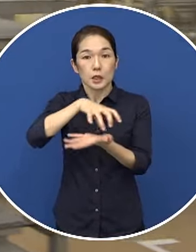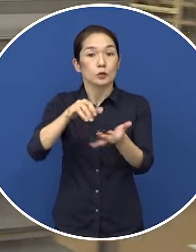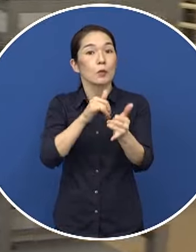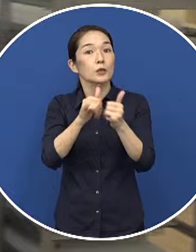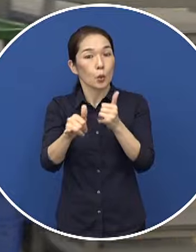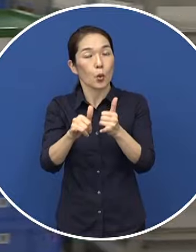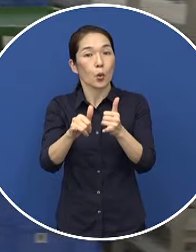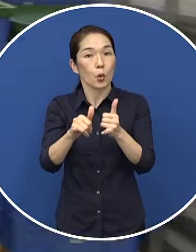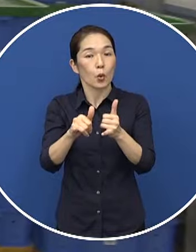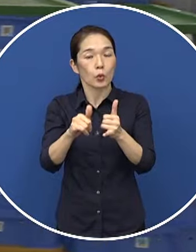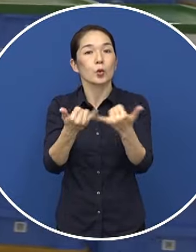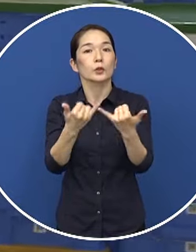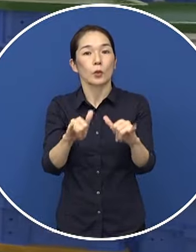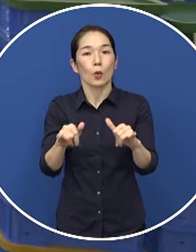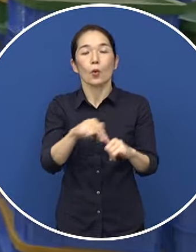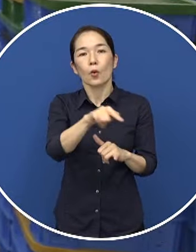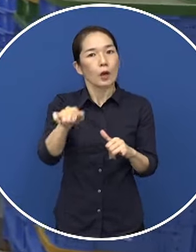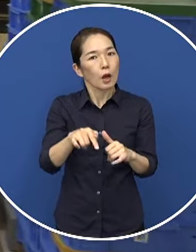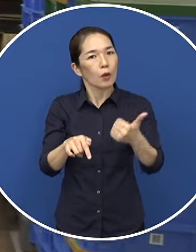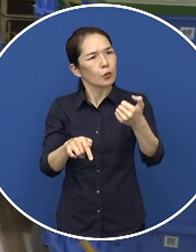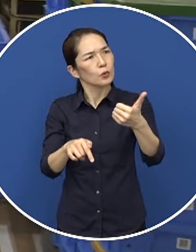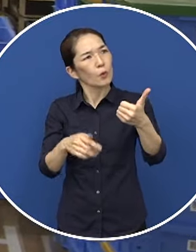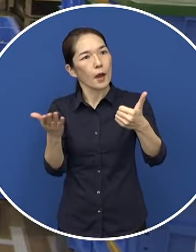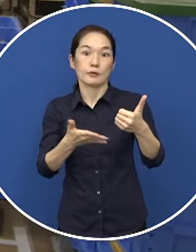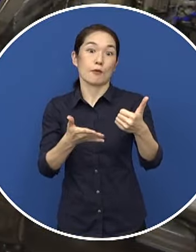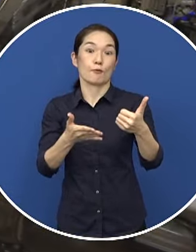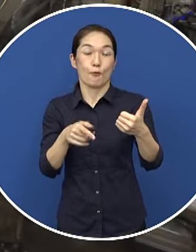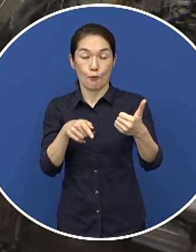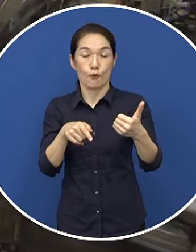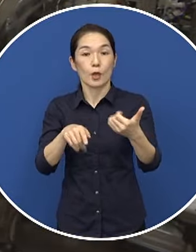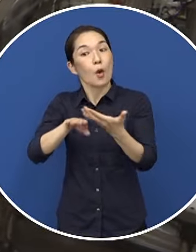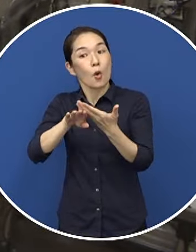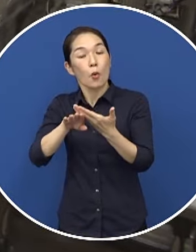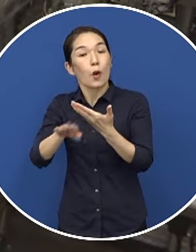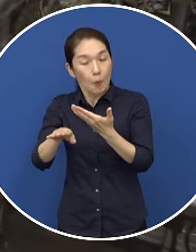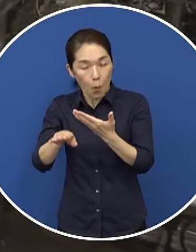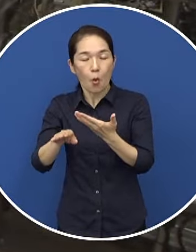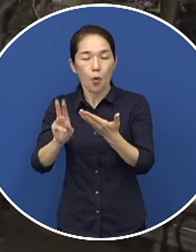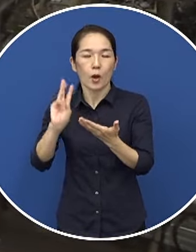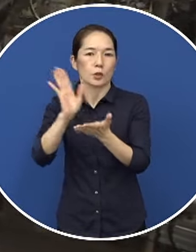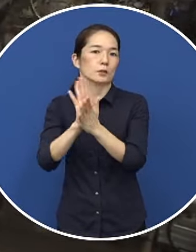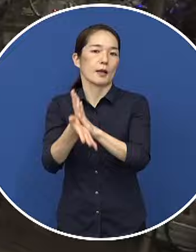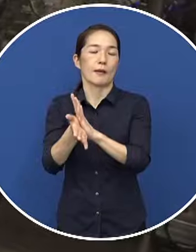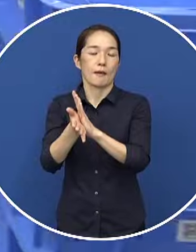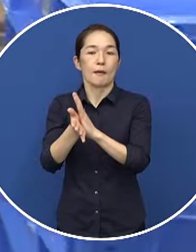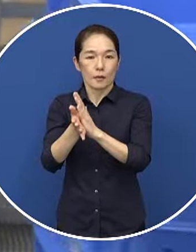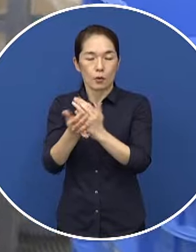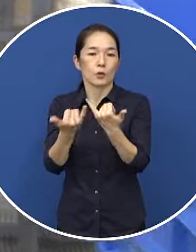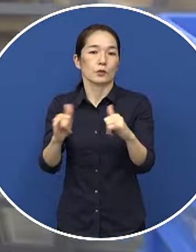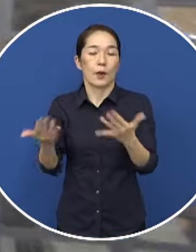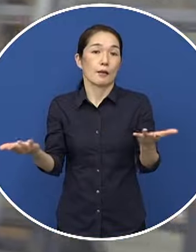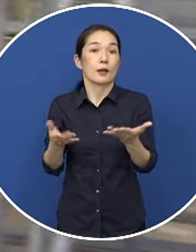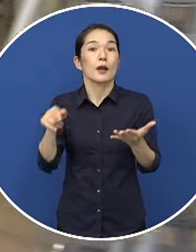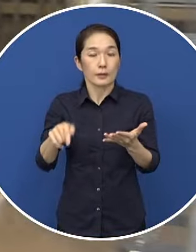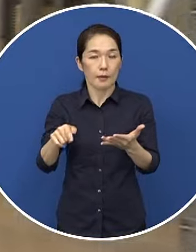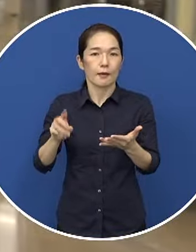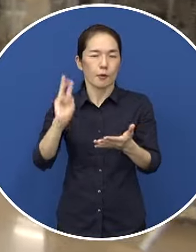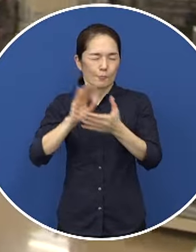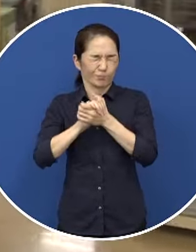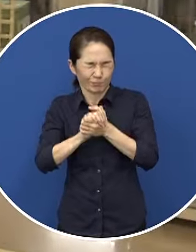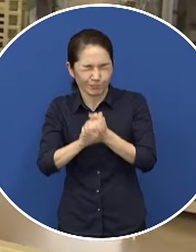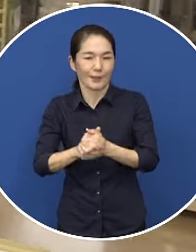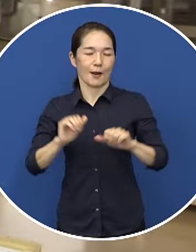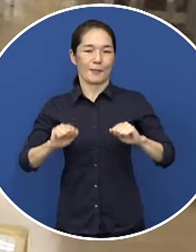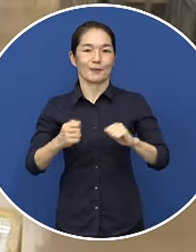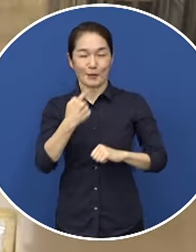町はだいたい 55%、 ほぼ鹿児島の地域密着で頑張ってます、この